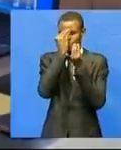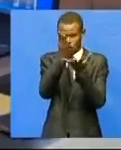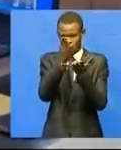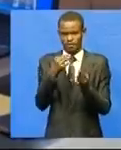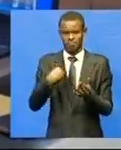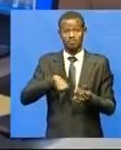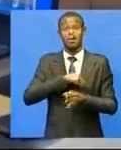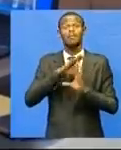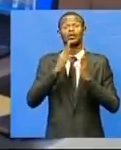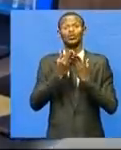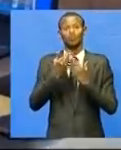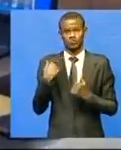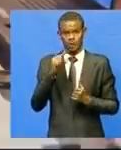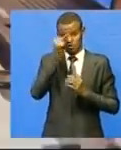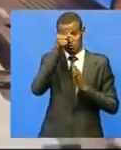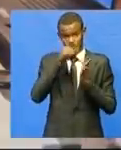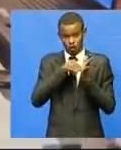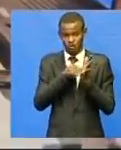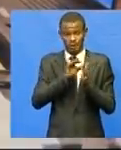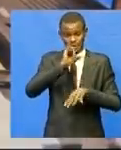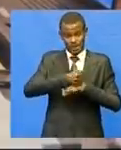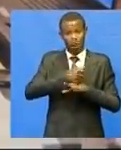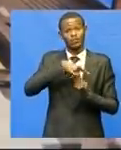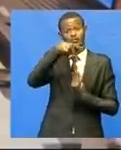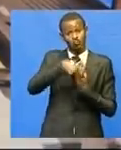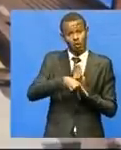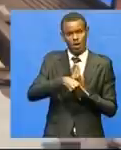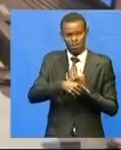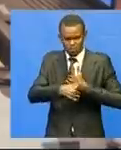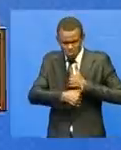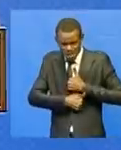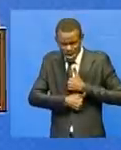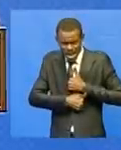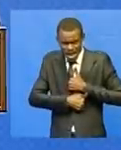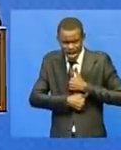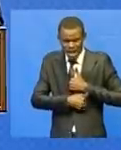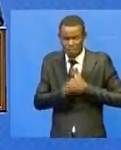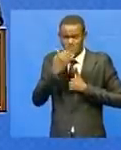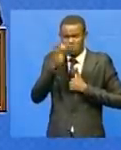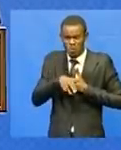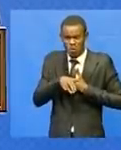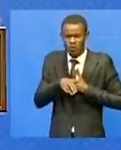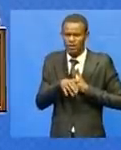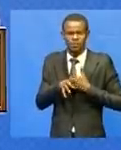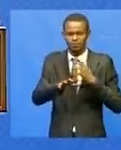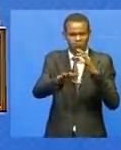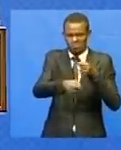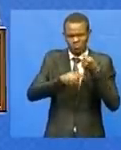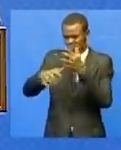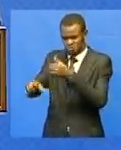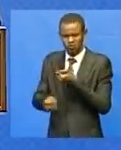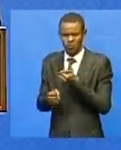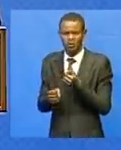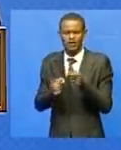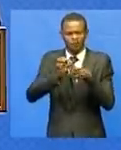du programme des désarmements, démobilisation, relèvement, communauté et stabilisation pour